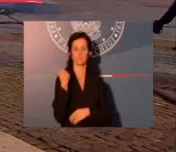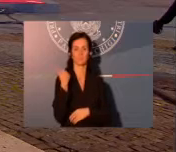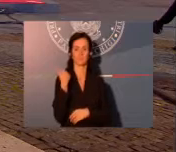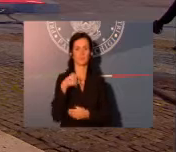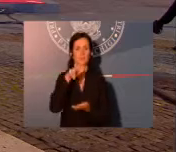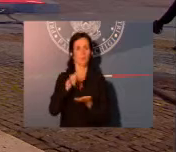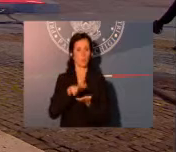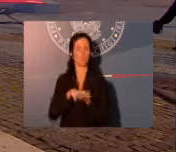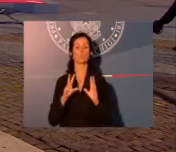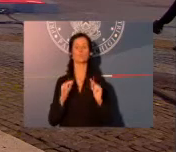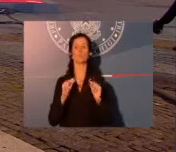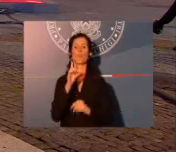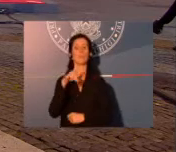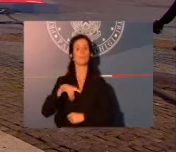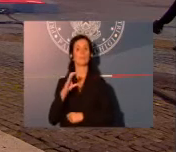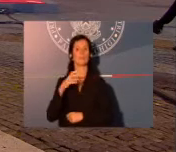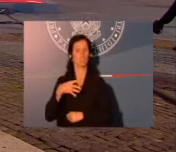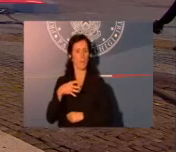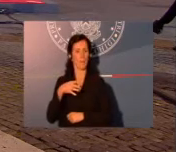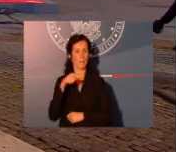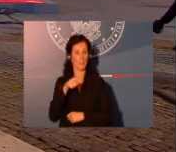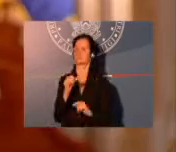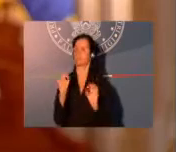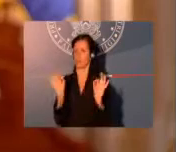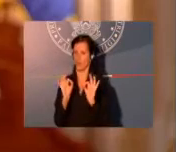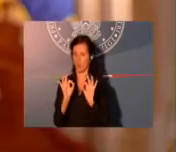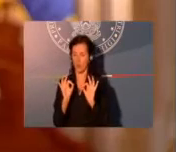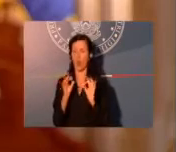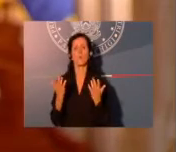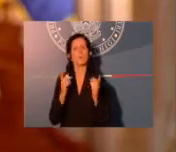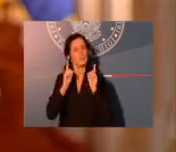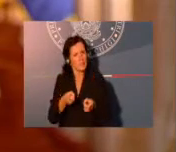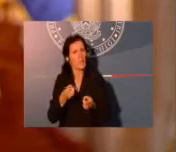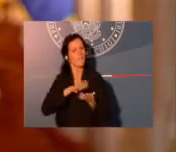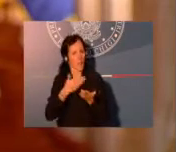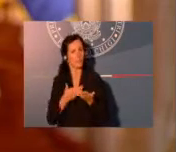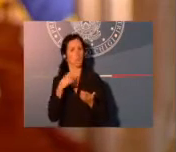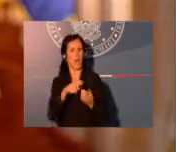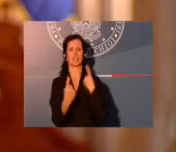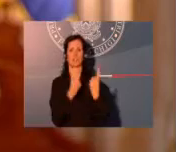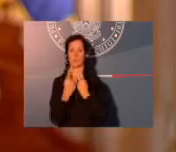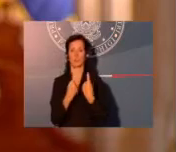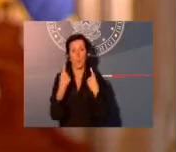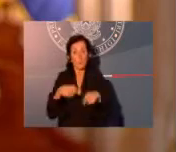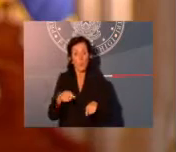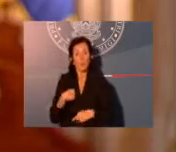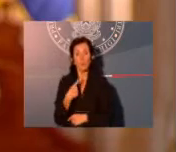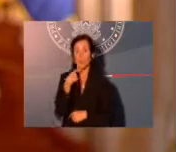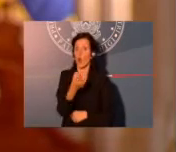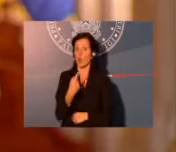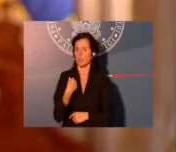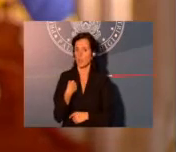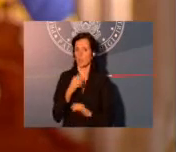possiamo prescindere da un dato e un prestito genera debito pubblico da ripagare con tasse o tagli. E aggiunge, con la ripresa economica potrebbe risultare